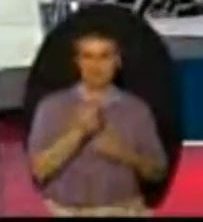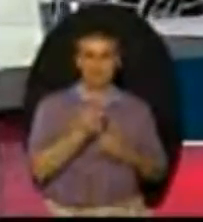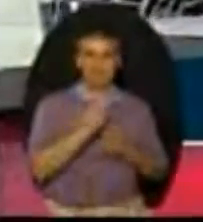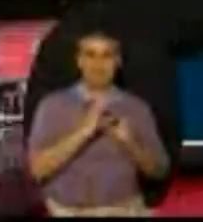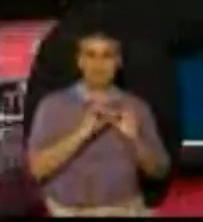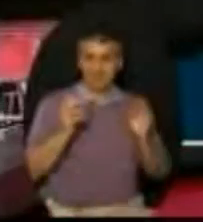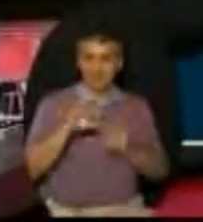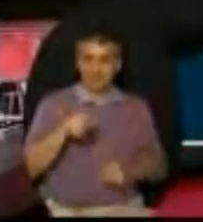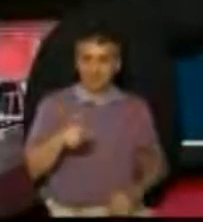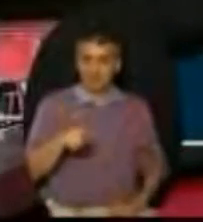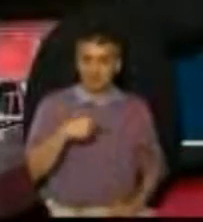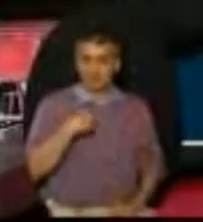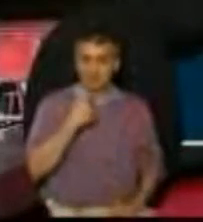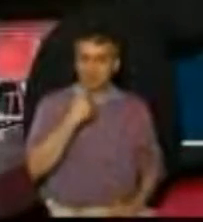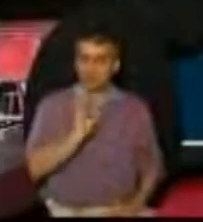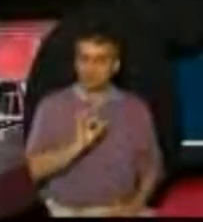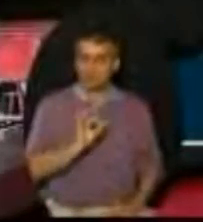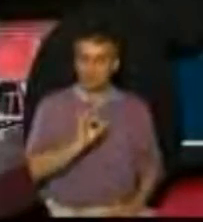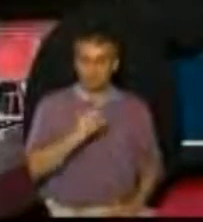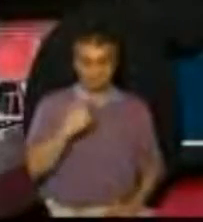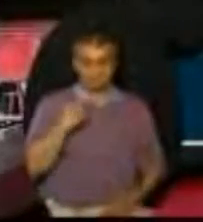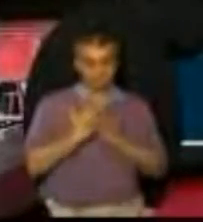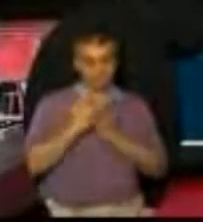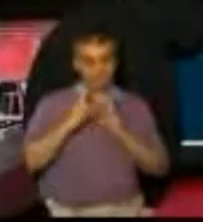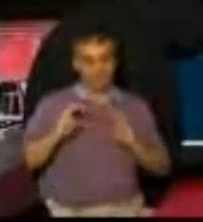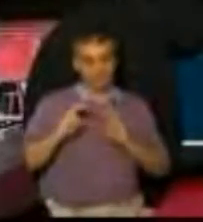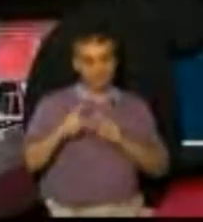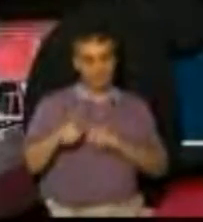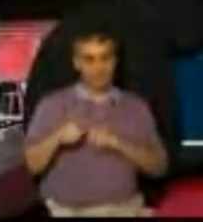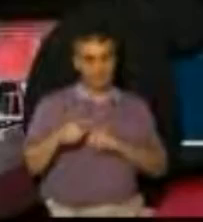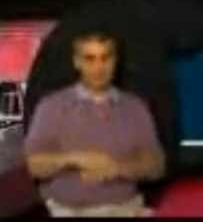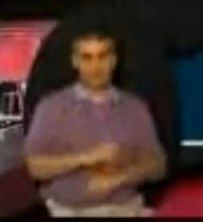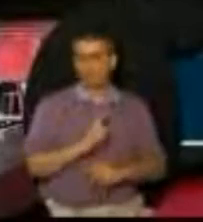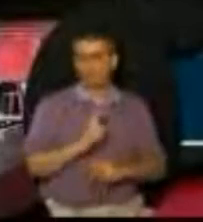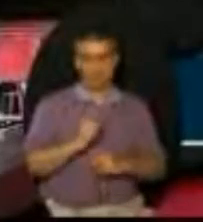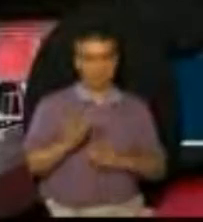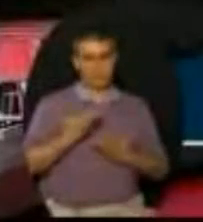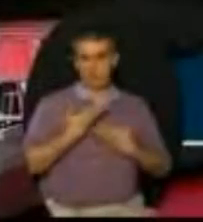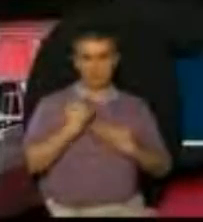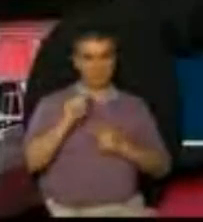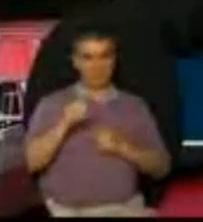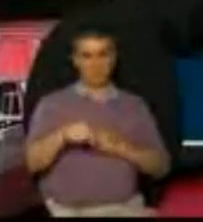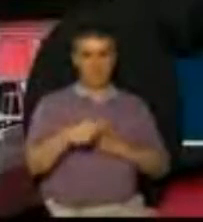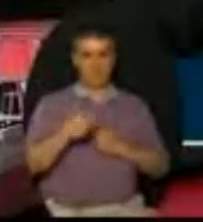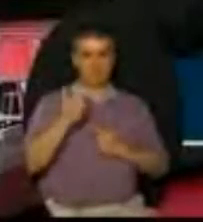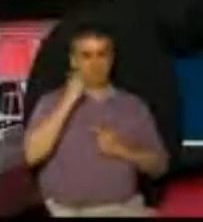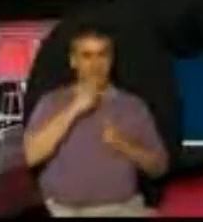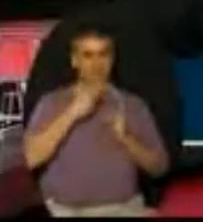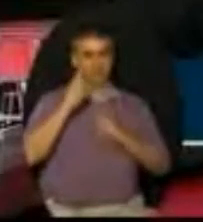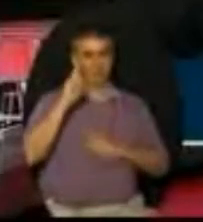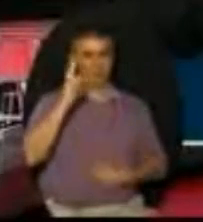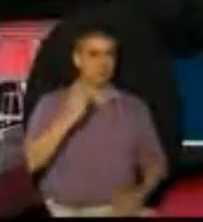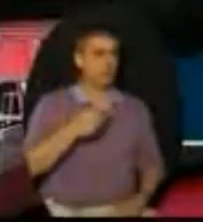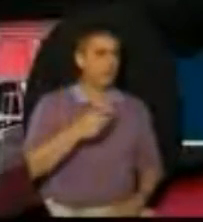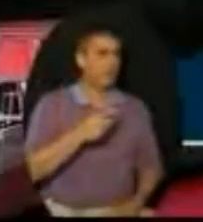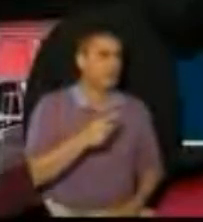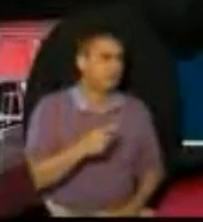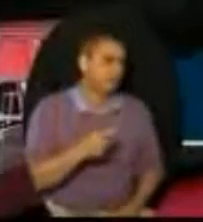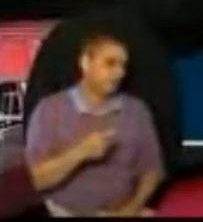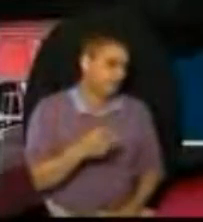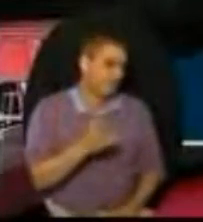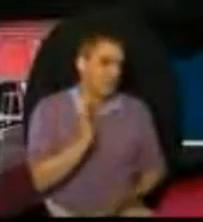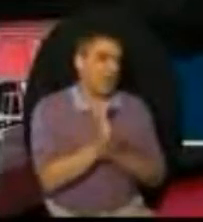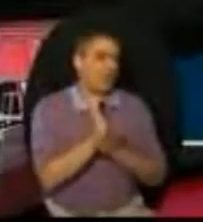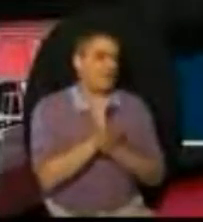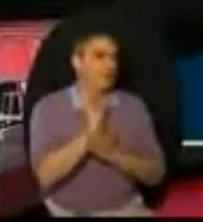פתיחת בתי קזינו, ואני אומר את זה על סמך מחקרים, לא מובילה לעלייה ברמת הפשע כשלעצמם. הלוואות